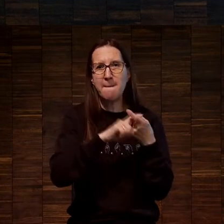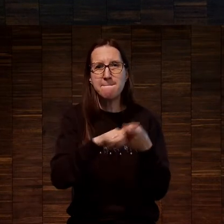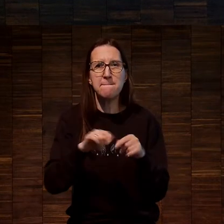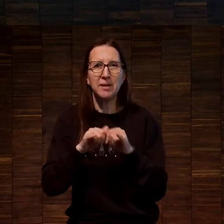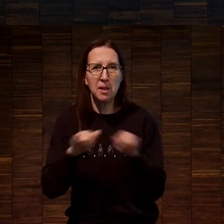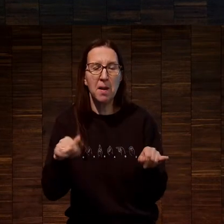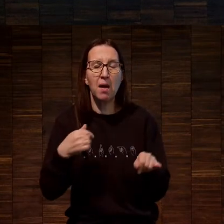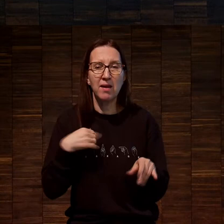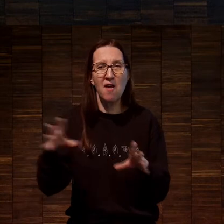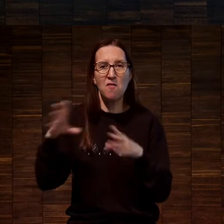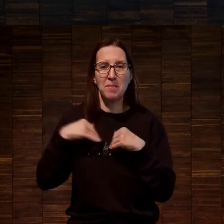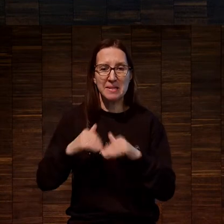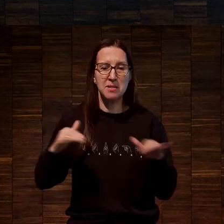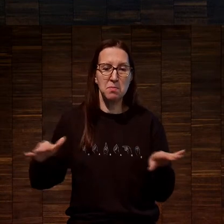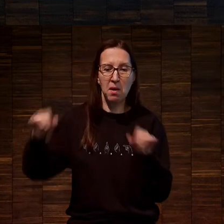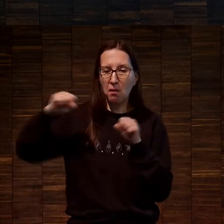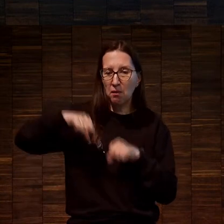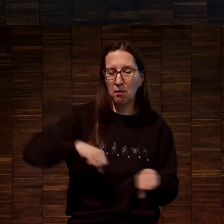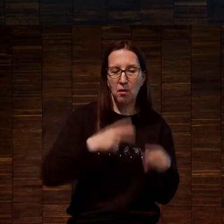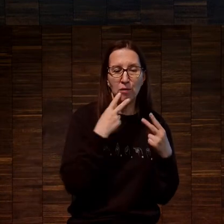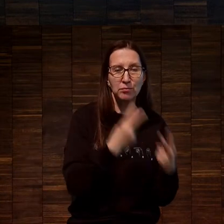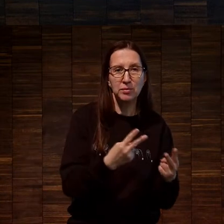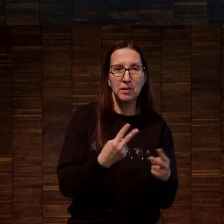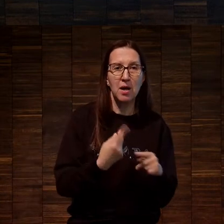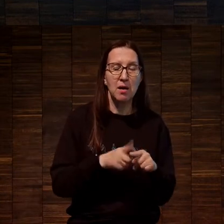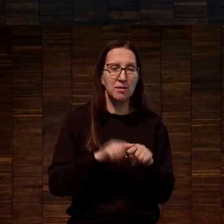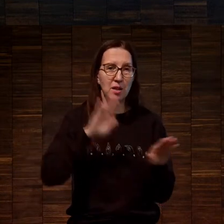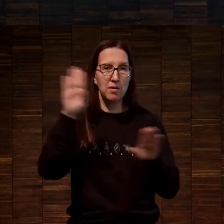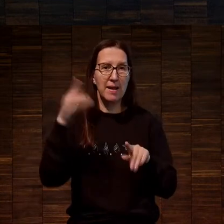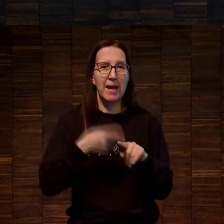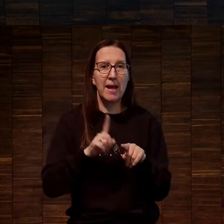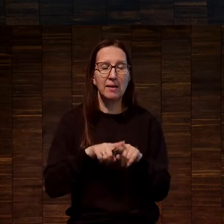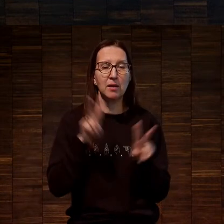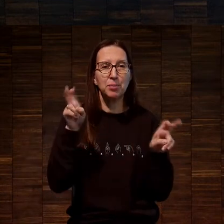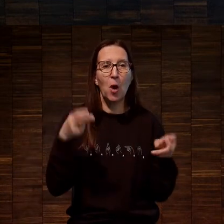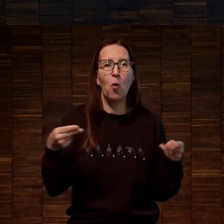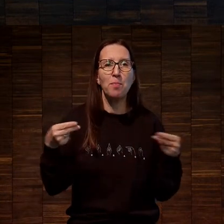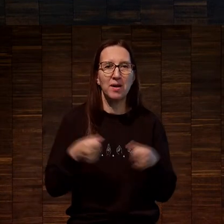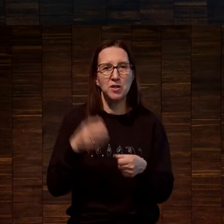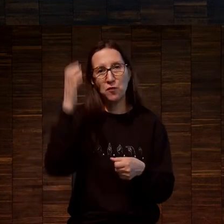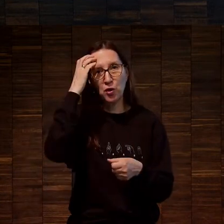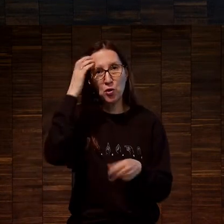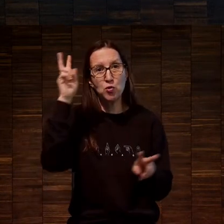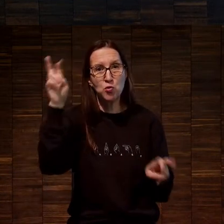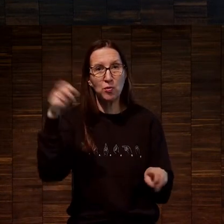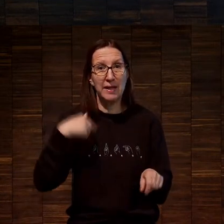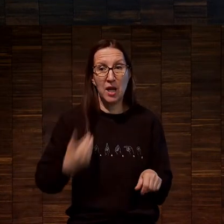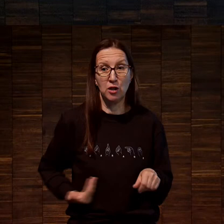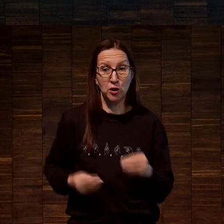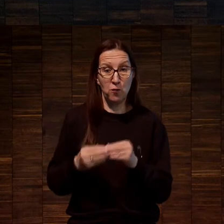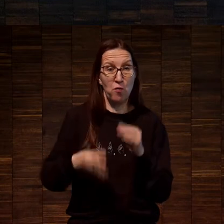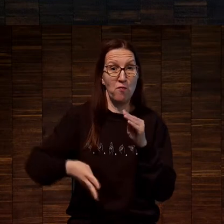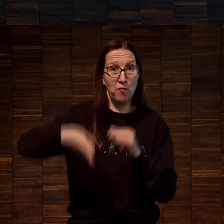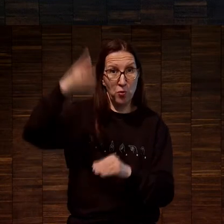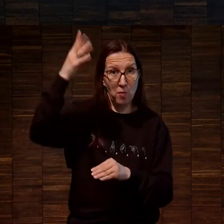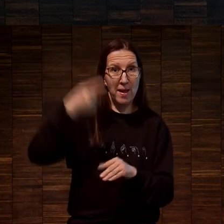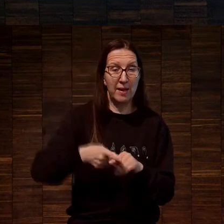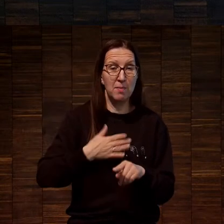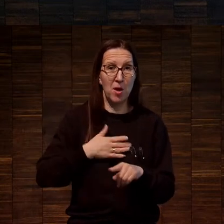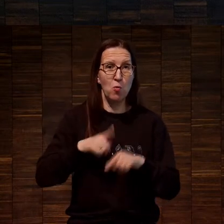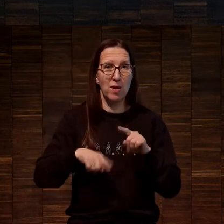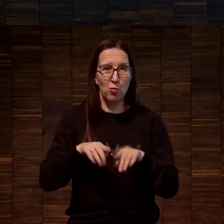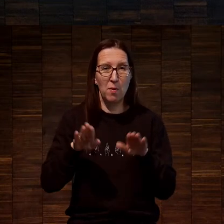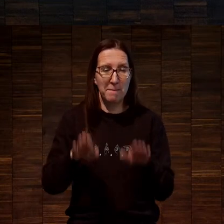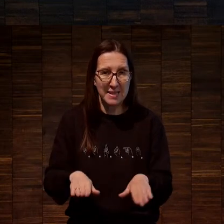спустилась с детьми, тут смотрю, у меня на стенах висят работы. Это где? Кооператив «Черный». Ага, отлично. Я живу в этом доме, да, и это как бы мое родное